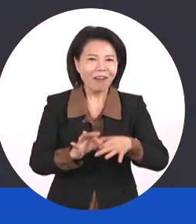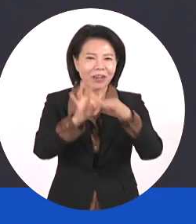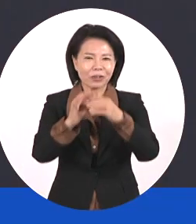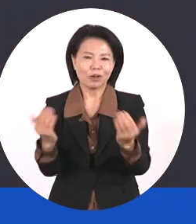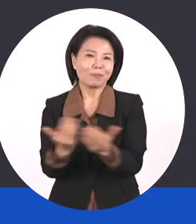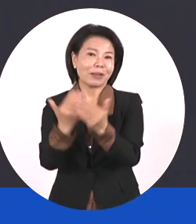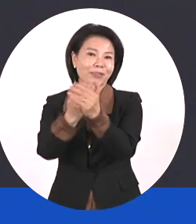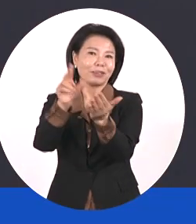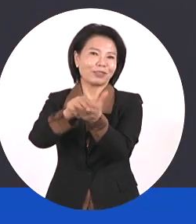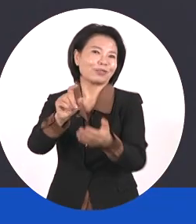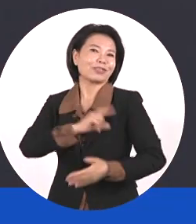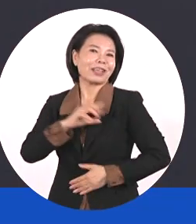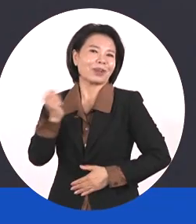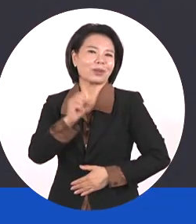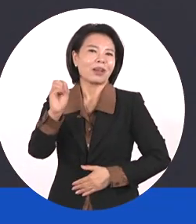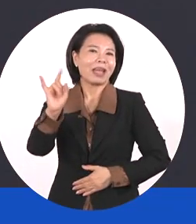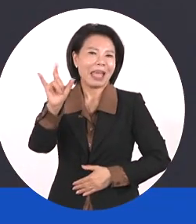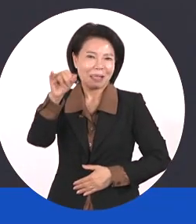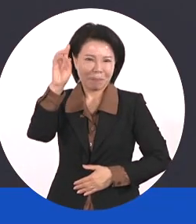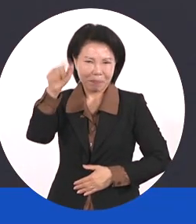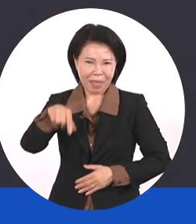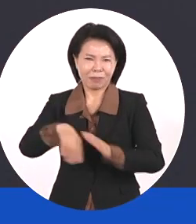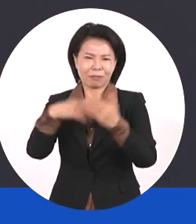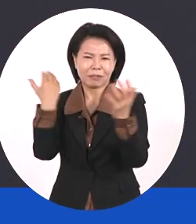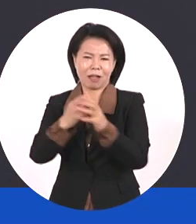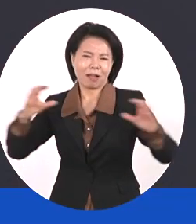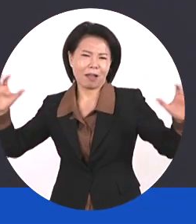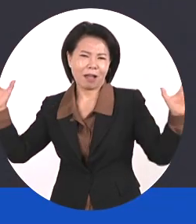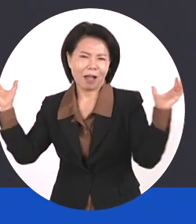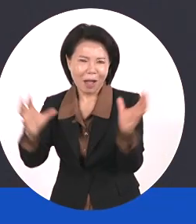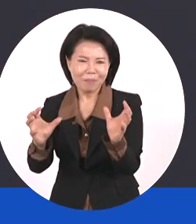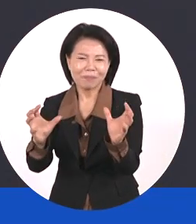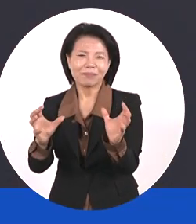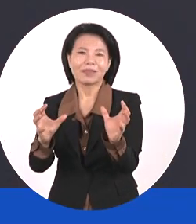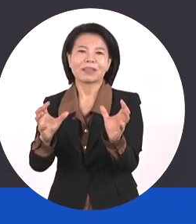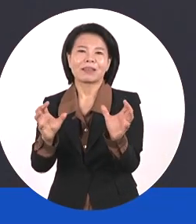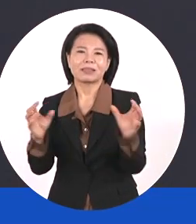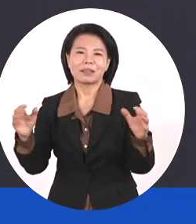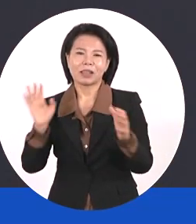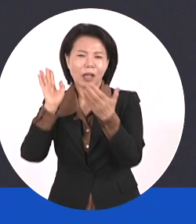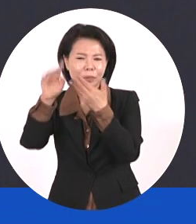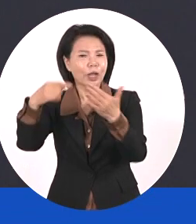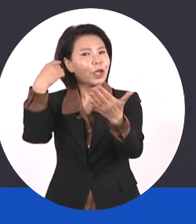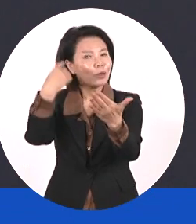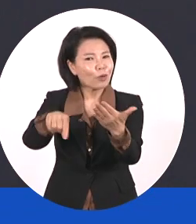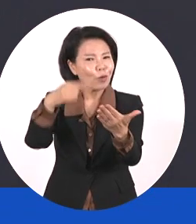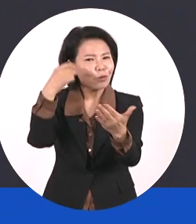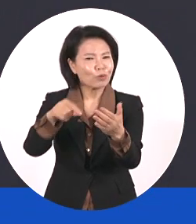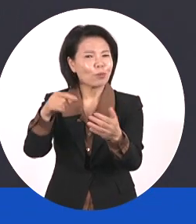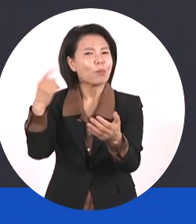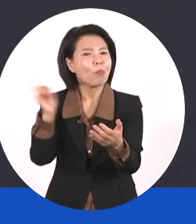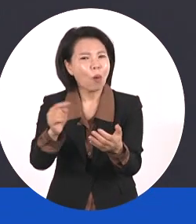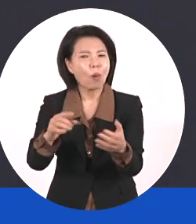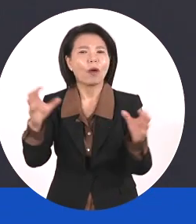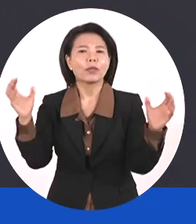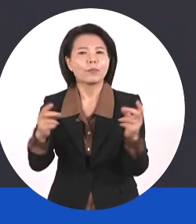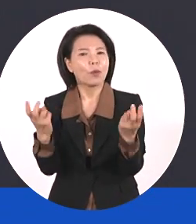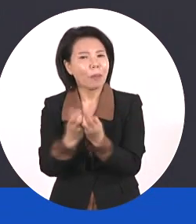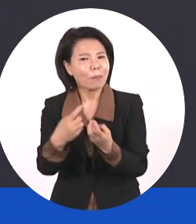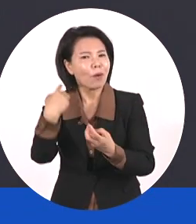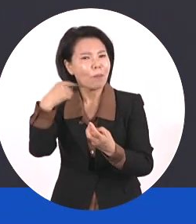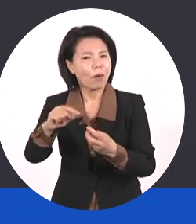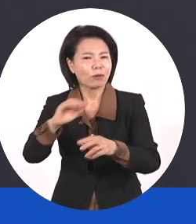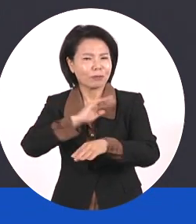혁신, 연결, 번영을 주제로 에이펙 21개 회원 경제체가 함께 미래 교육의 방향성과